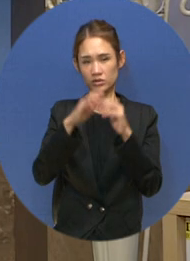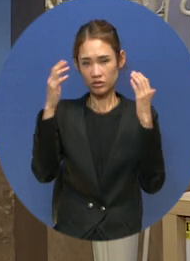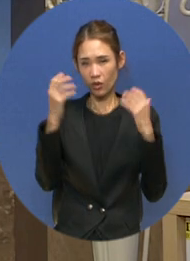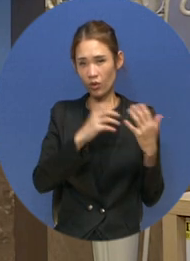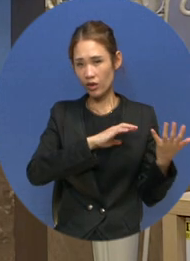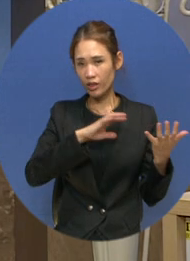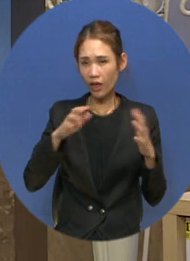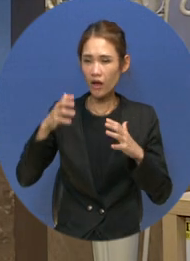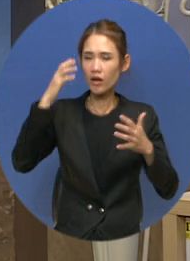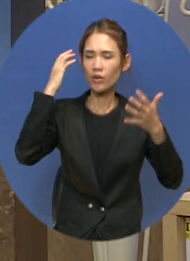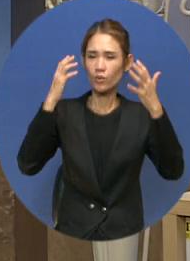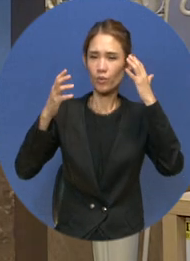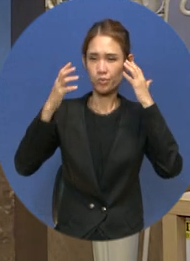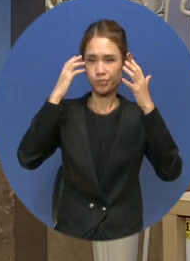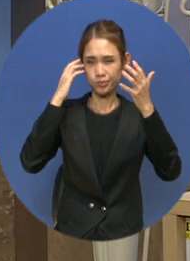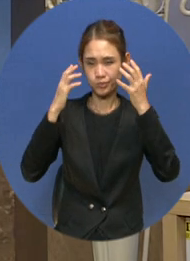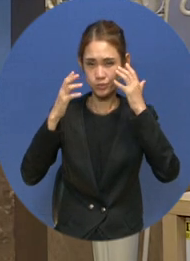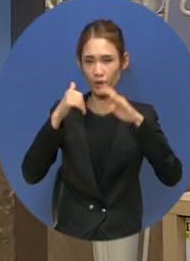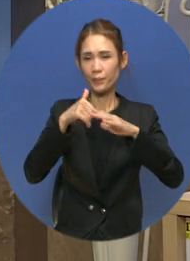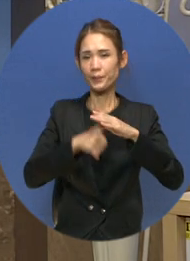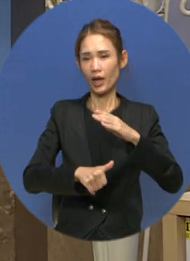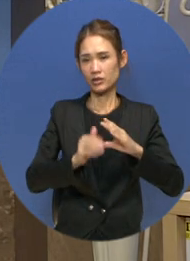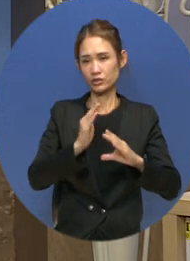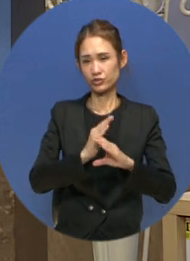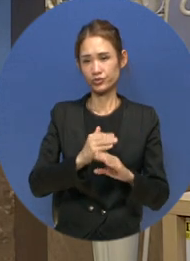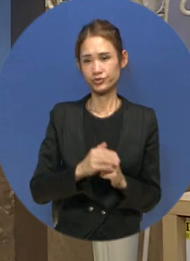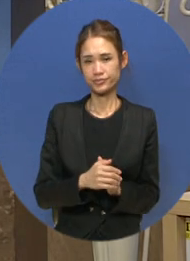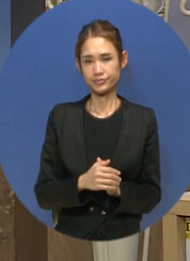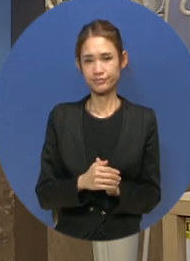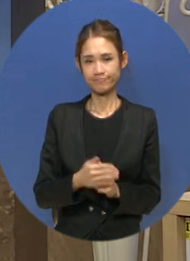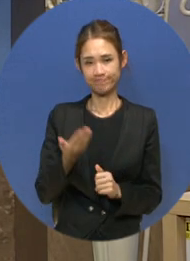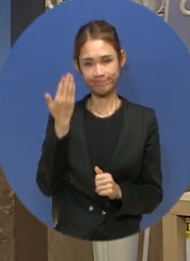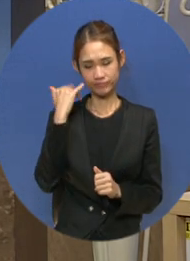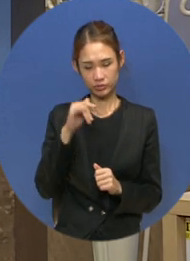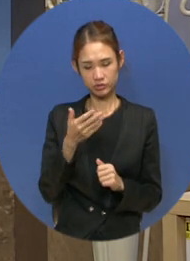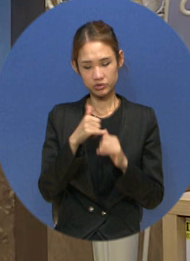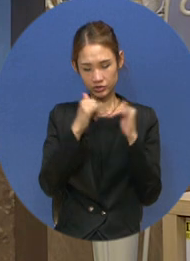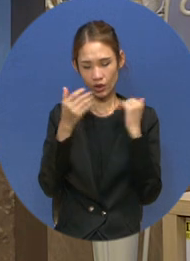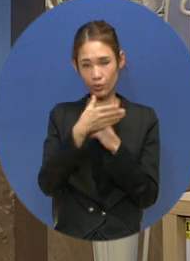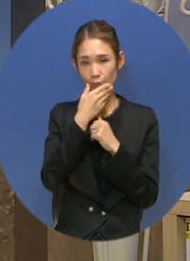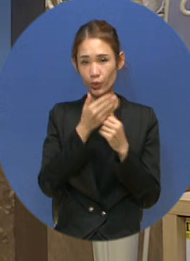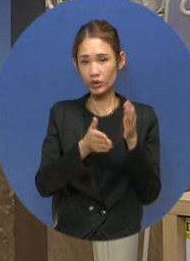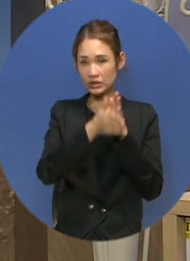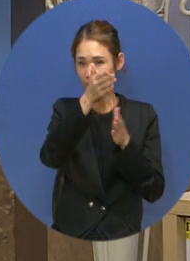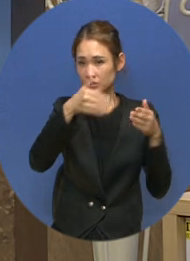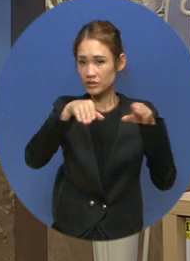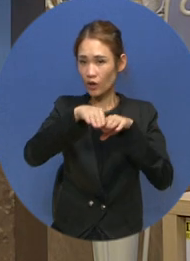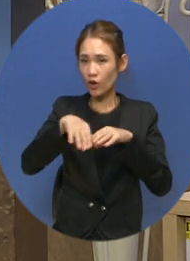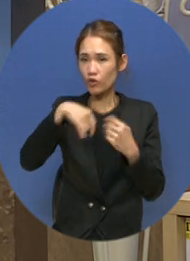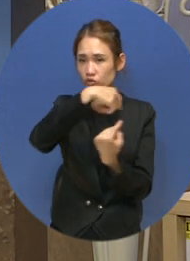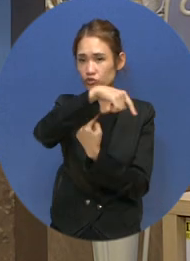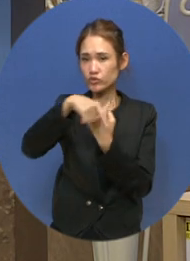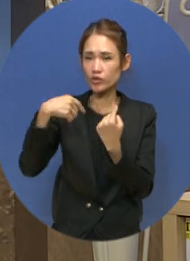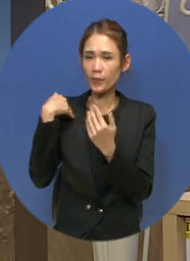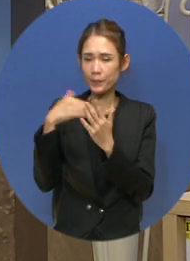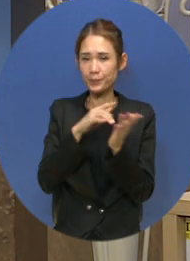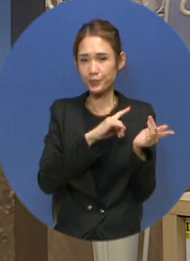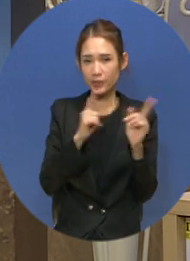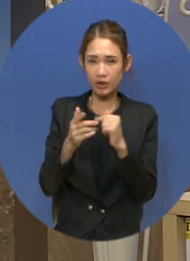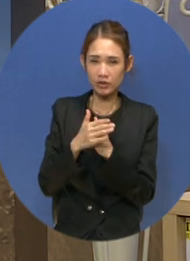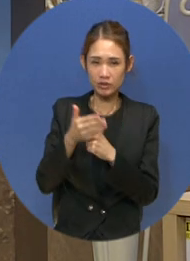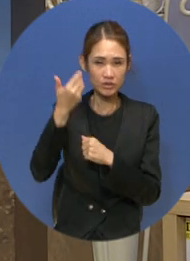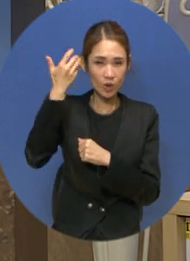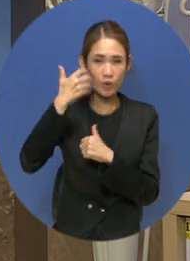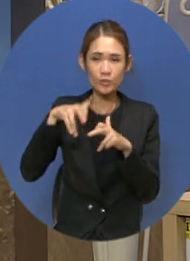좀 혼란에 네. 휩싸인 그런 모습인데요. 최근에는 또 사회복지시설의 운영 재개에 네. 따라서 네. 이